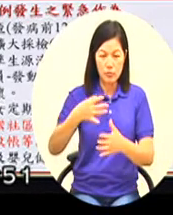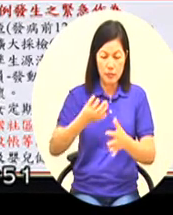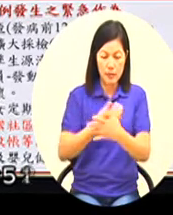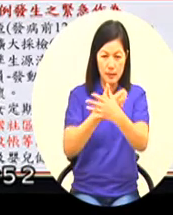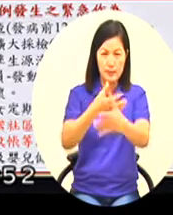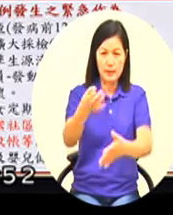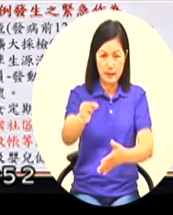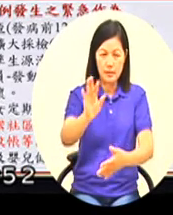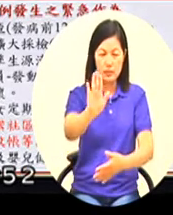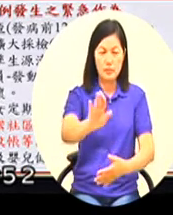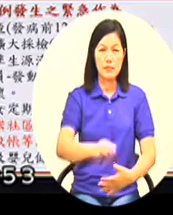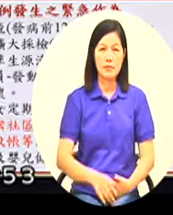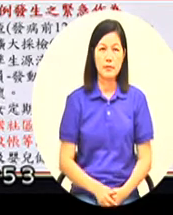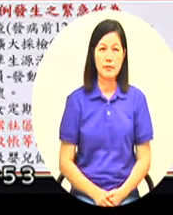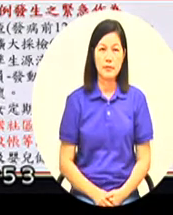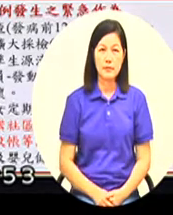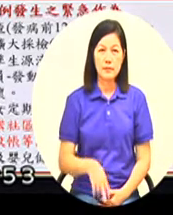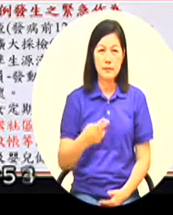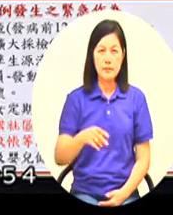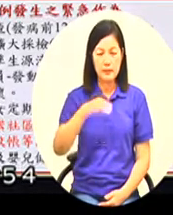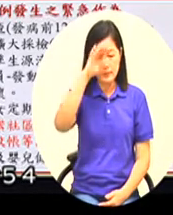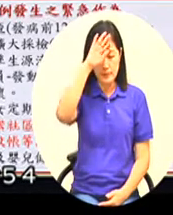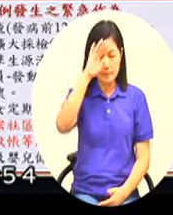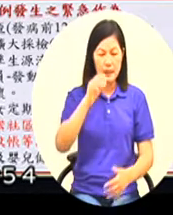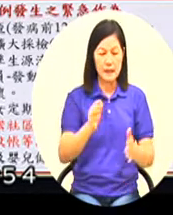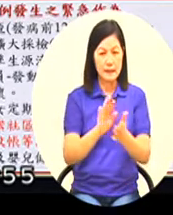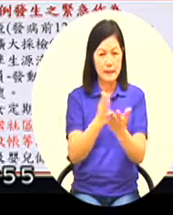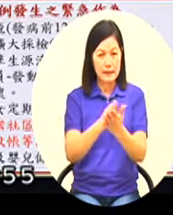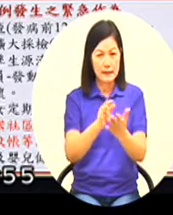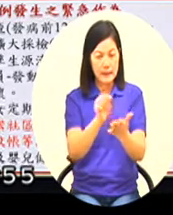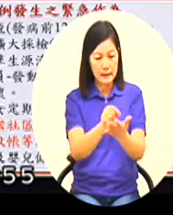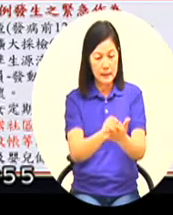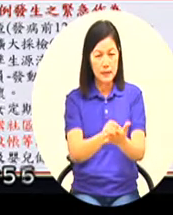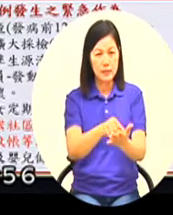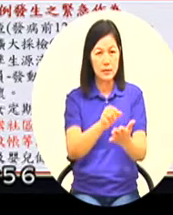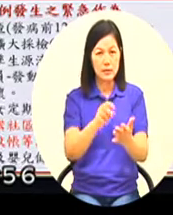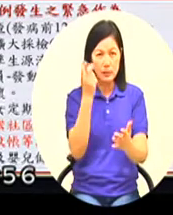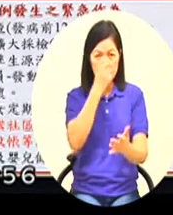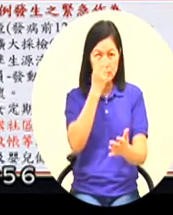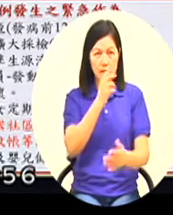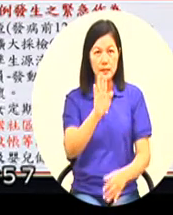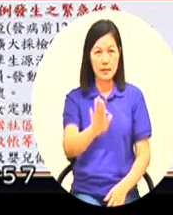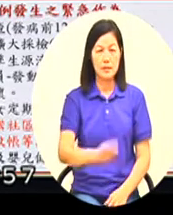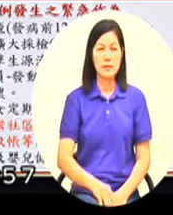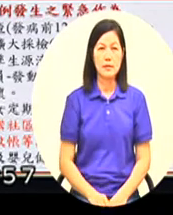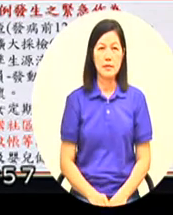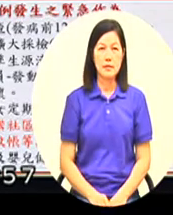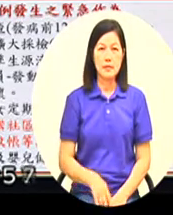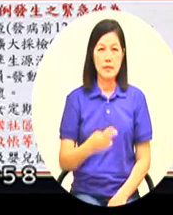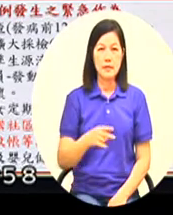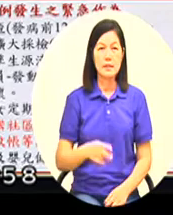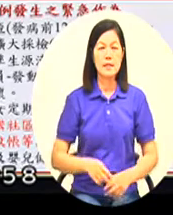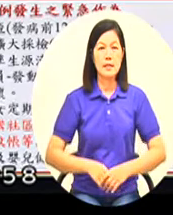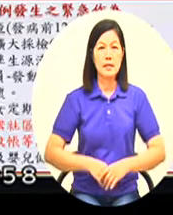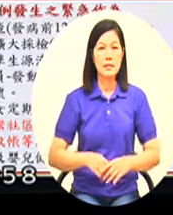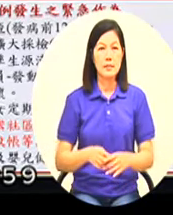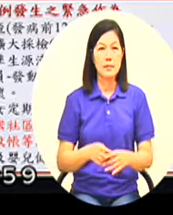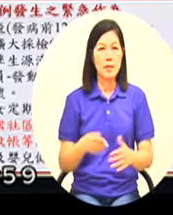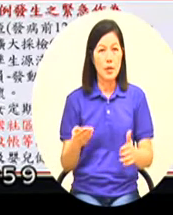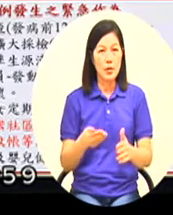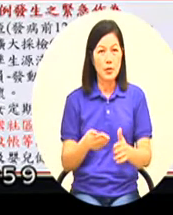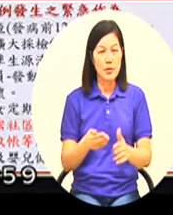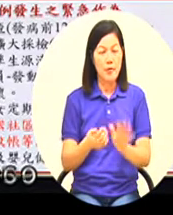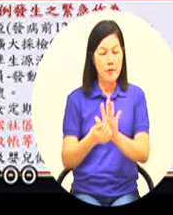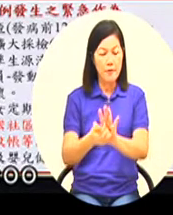将启动我们相关的病例调查以及相关的一些资深员清除。那最重要的是我们的孕妇保全工作，包括我们的